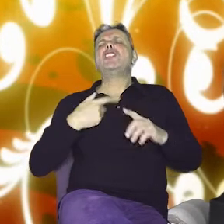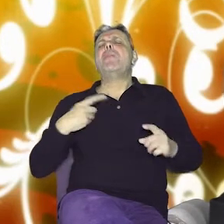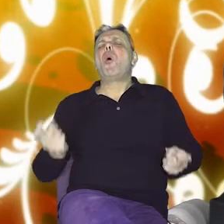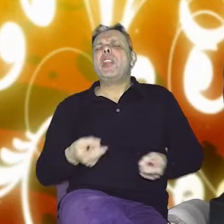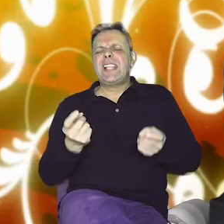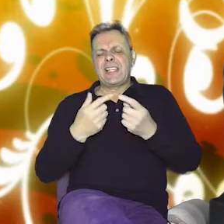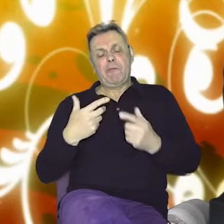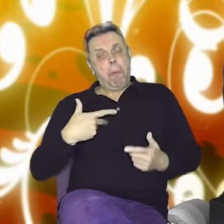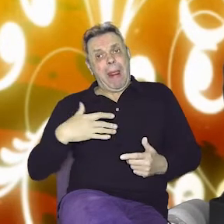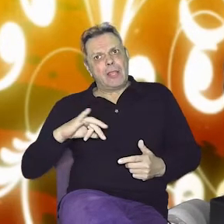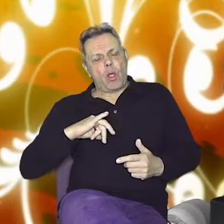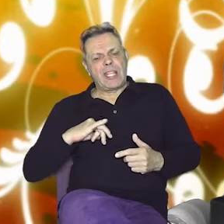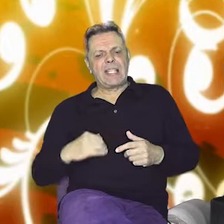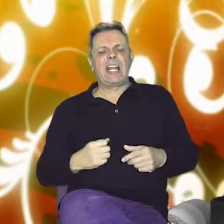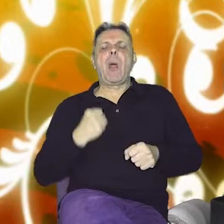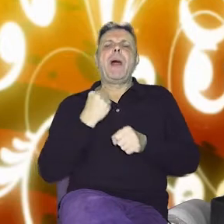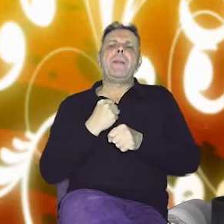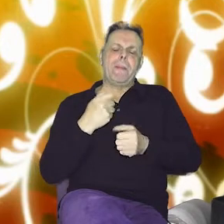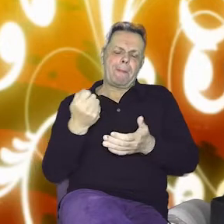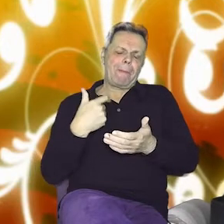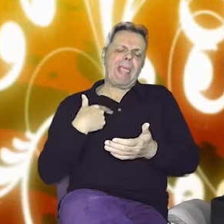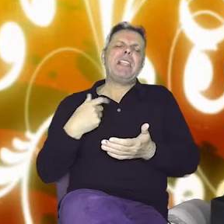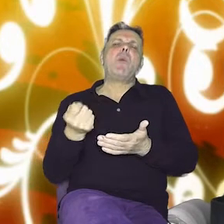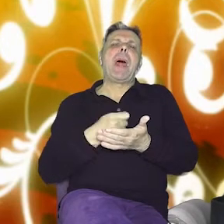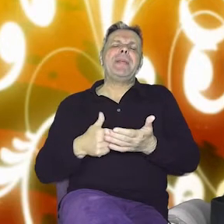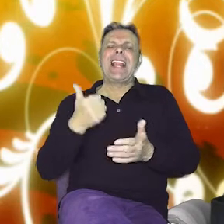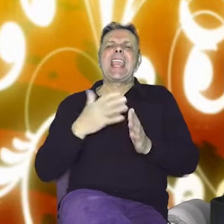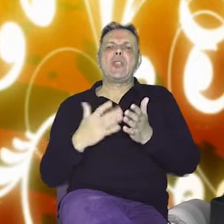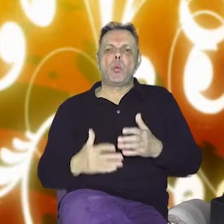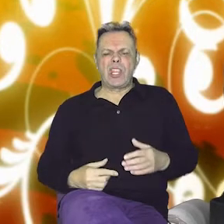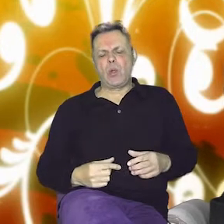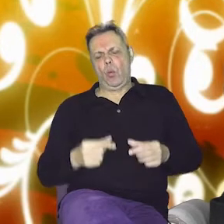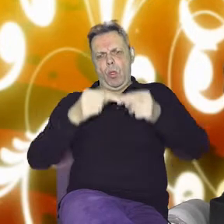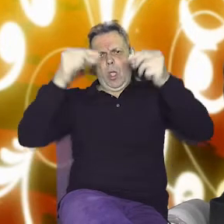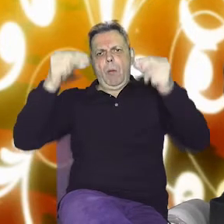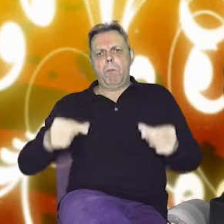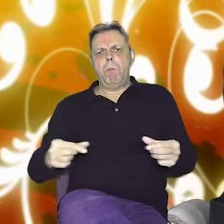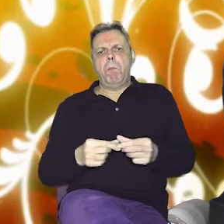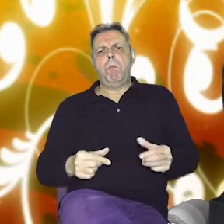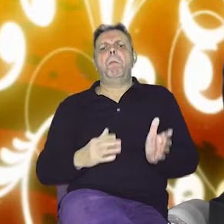inicijativu, to me je zainteresirao, napisali smo zapravo jednu knjigu, monografiju